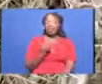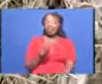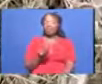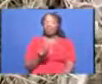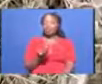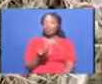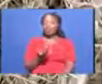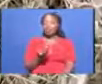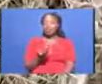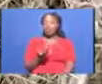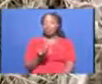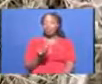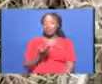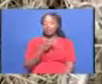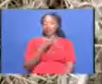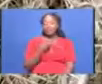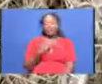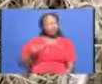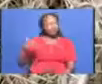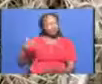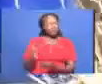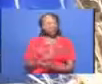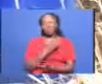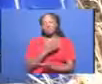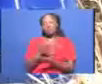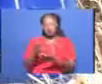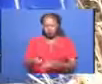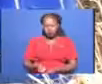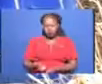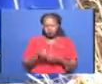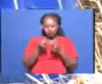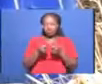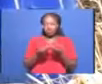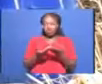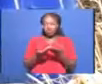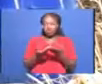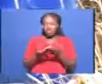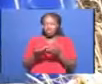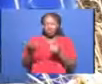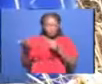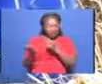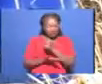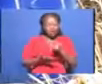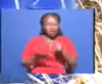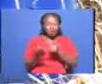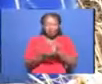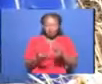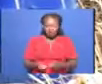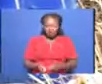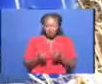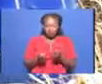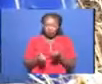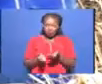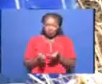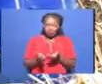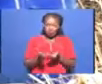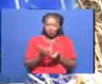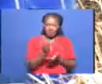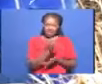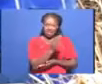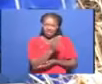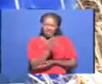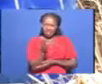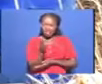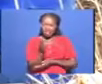Sasa afadhali umalizwe kabisa huu mmea mathenge. Unakata hiyo mathenge, unakusanya hiyo miti kwa